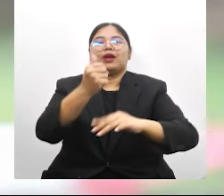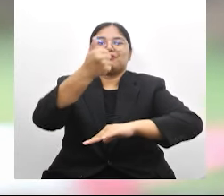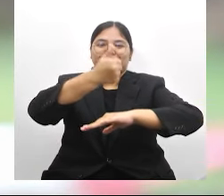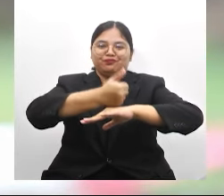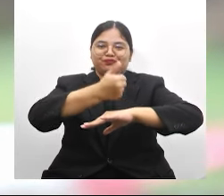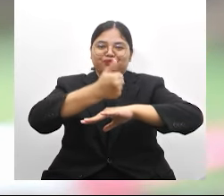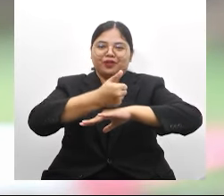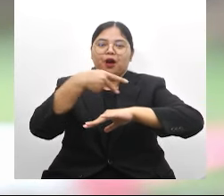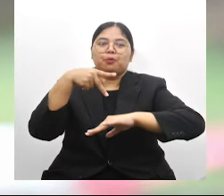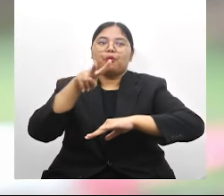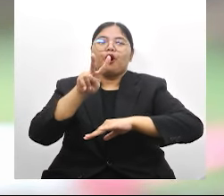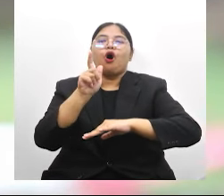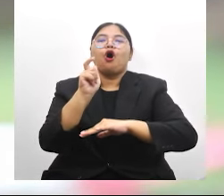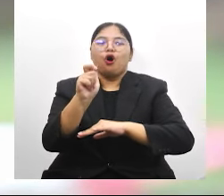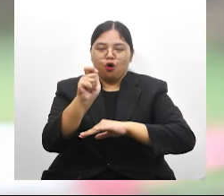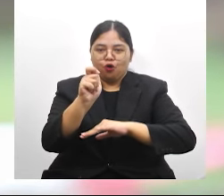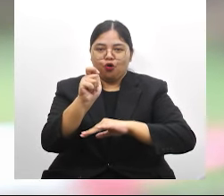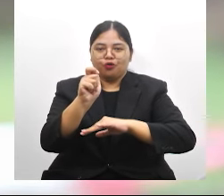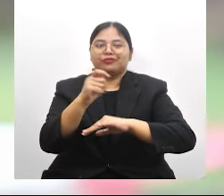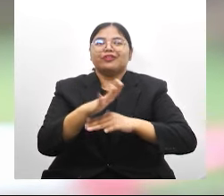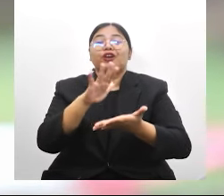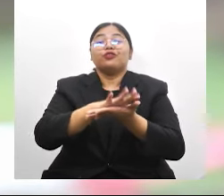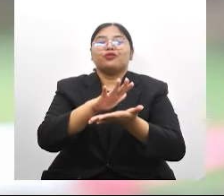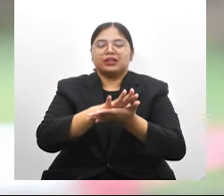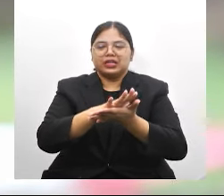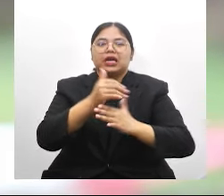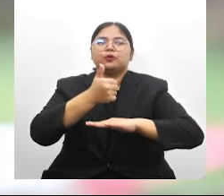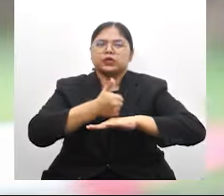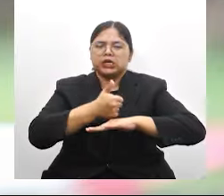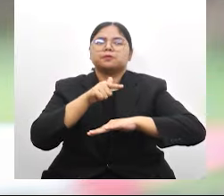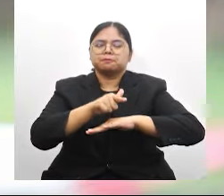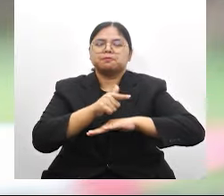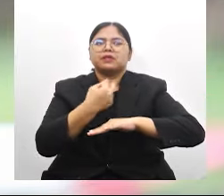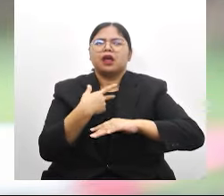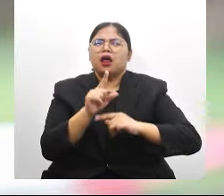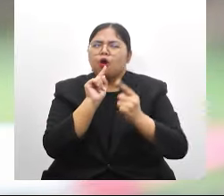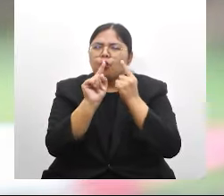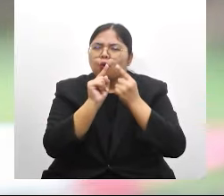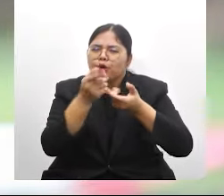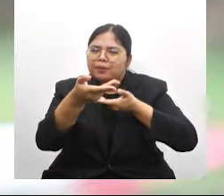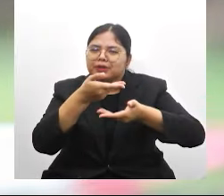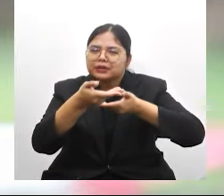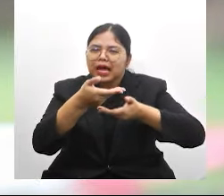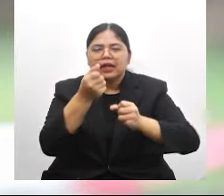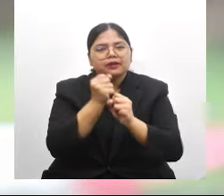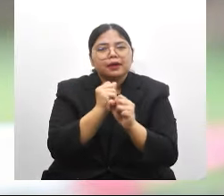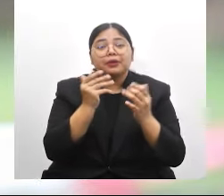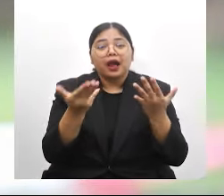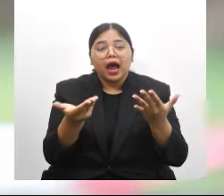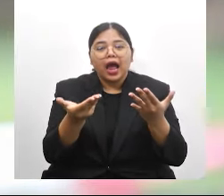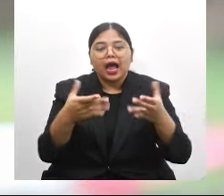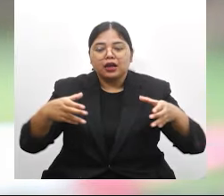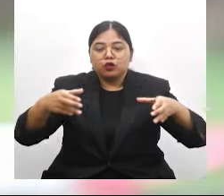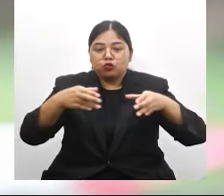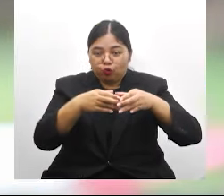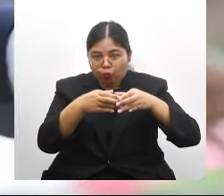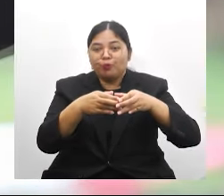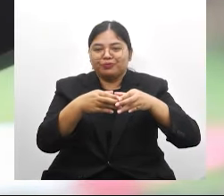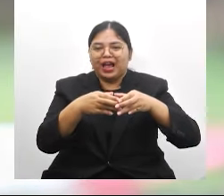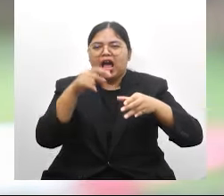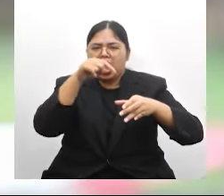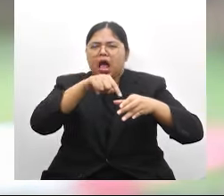ครับท่านผกัญจนานะครับมาตลอดว่าเราทำอย่างไรที่ให้บุคลากรทางการศึกษาเนี่ยไปได้ซึมซับกับการท่องเที่ยว